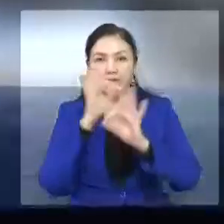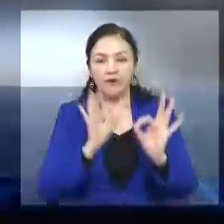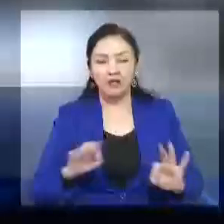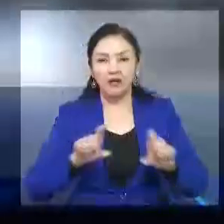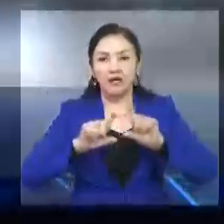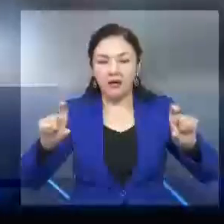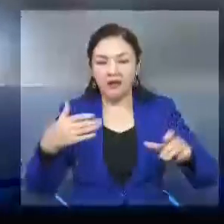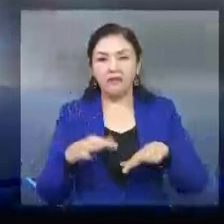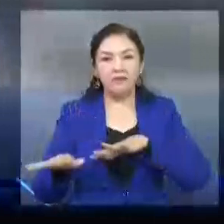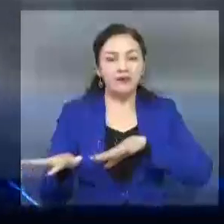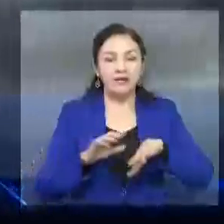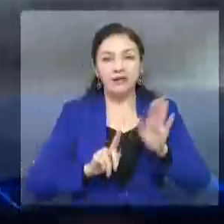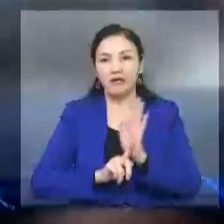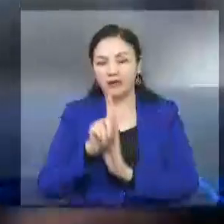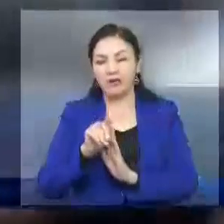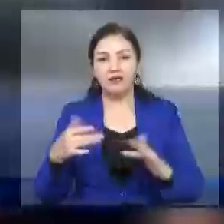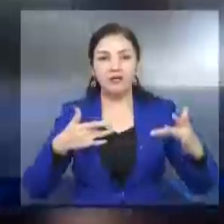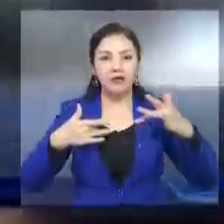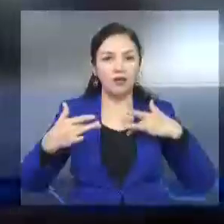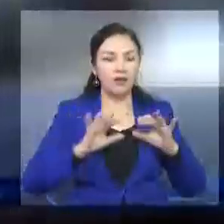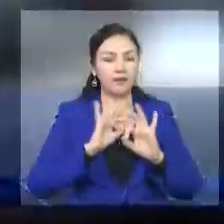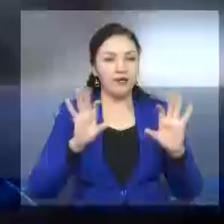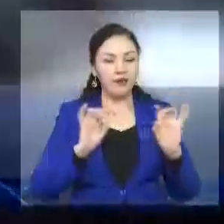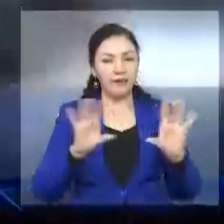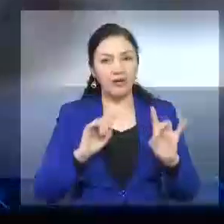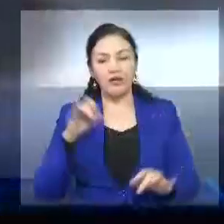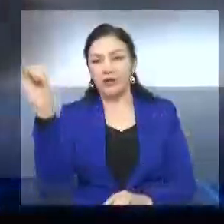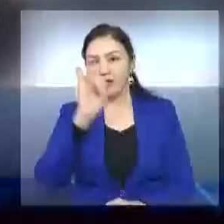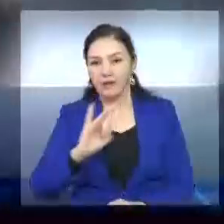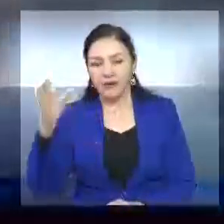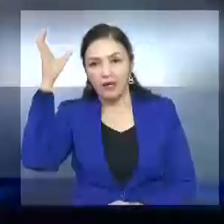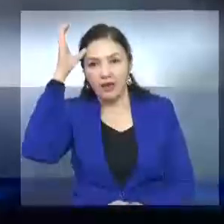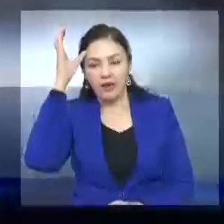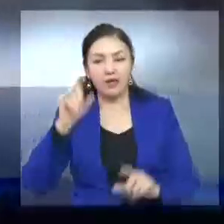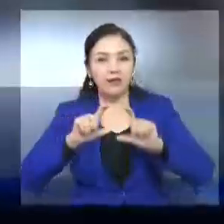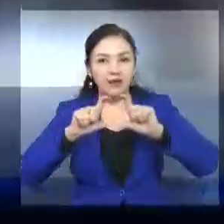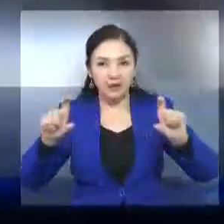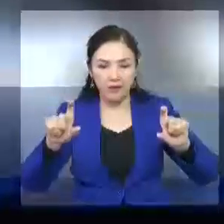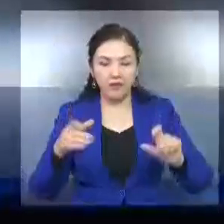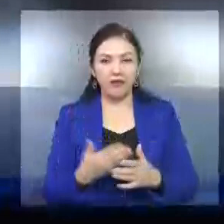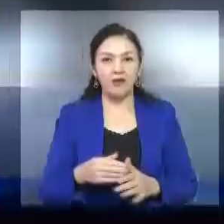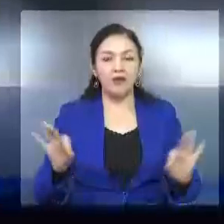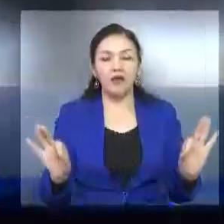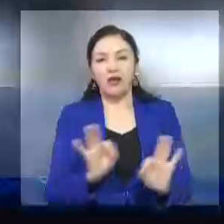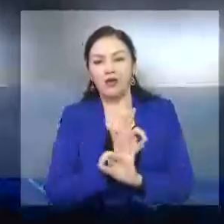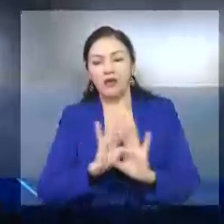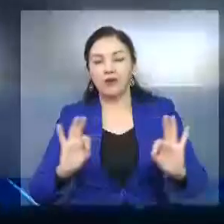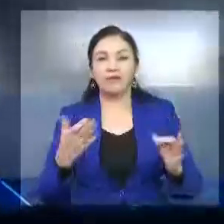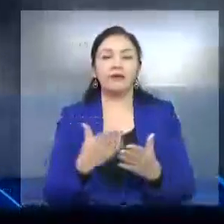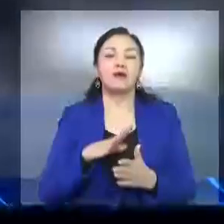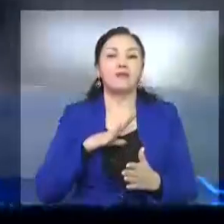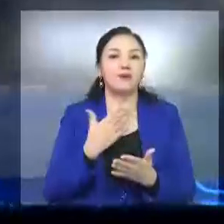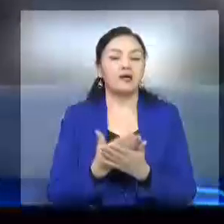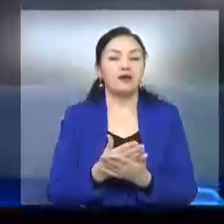школы мероприятие началось со спектакля рассказывающего историю образовательного заведения оркестр народных инструментов